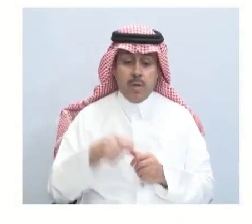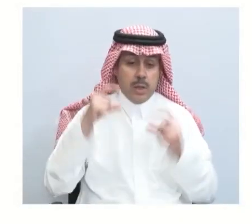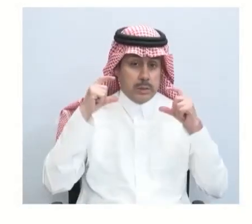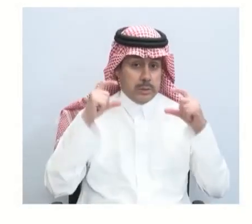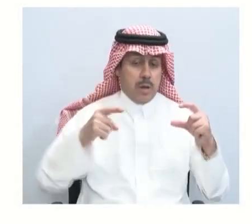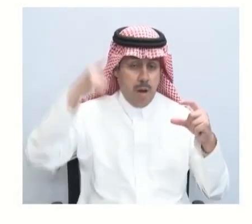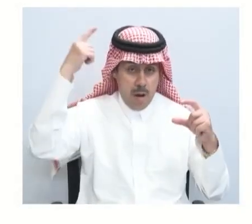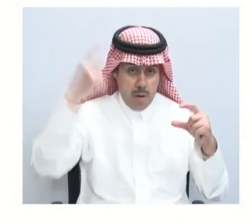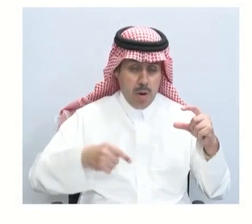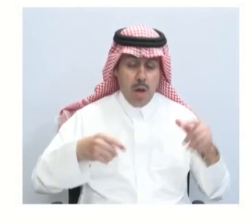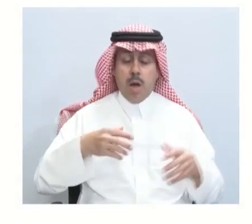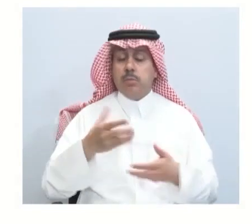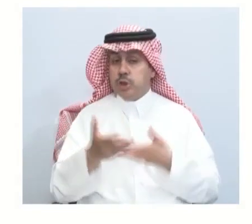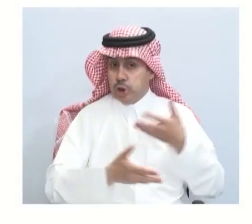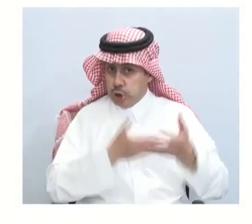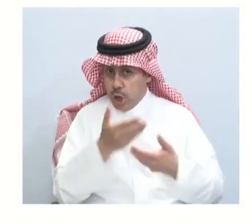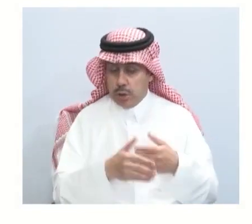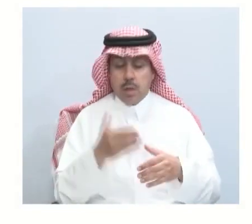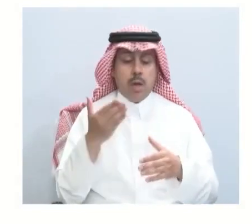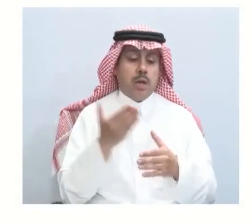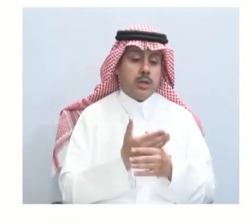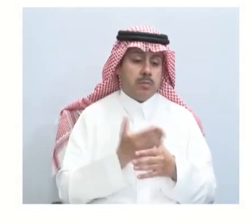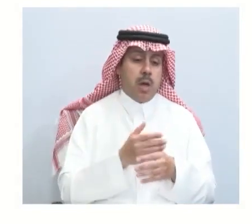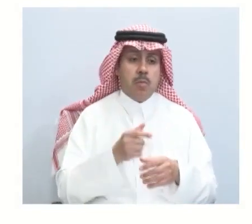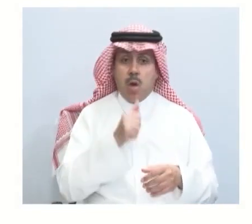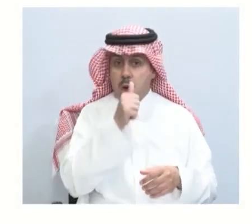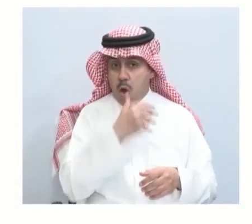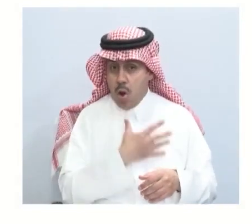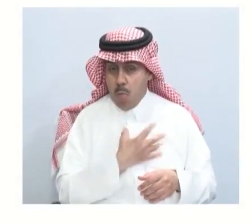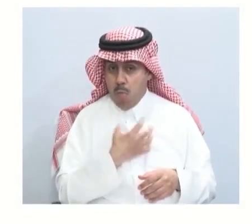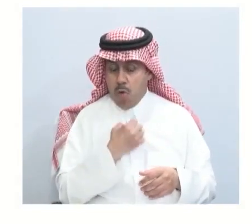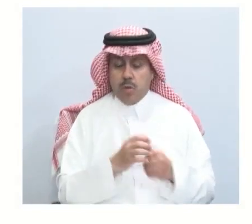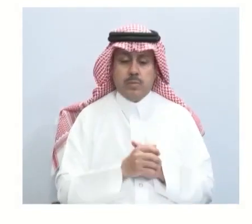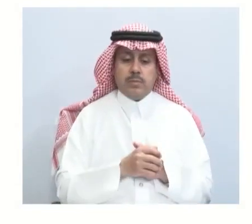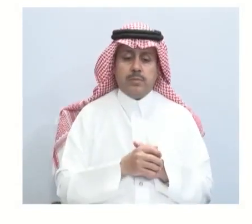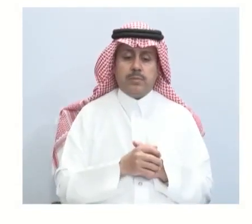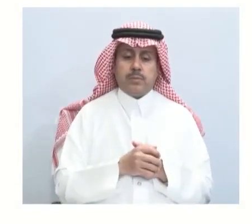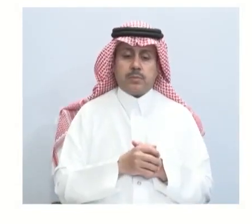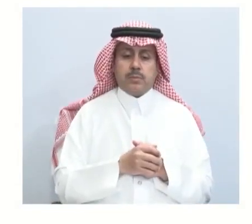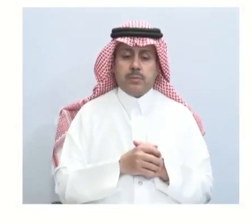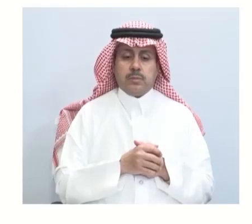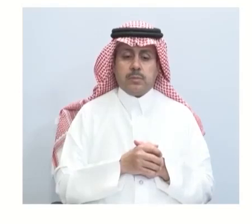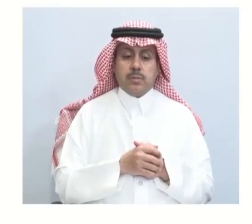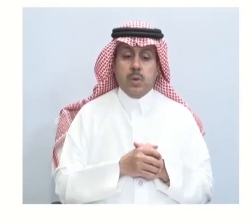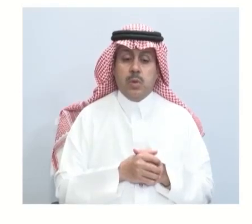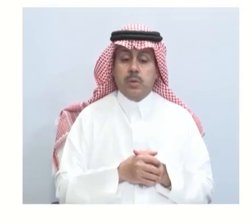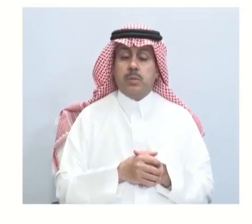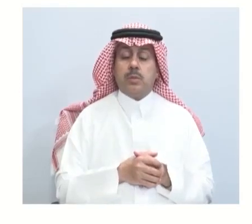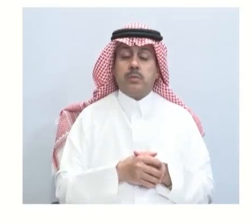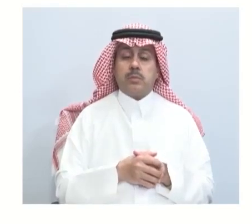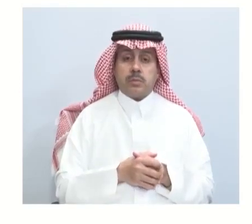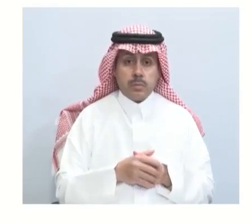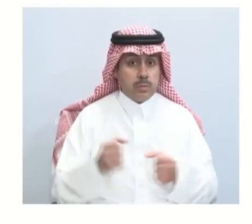تعاطي اسباب البغض ووسائل والحصر على ما يسبب التالف والاجتماع لان ما نهي عنه ينهى